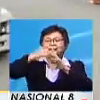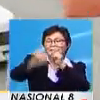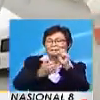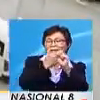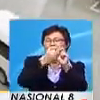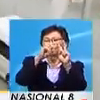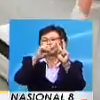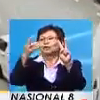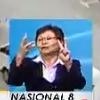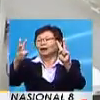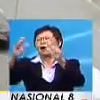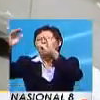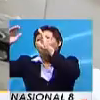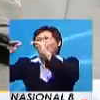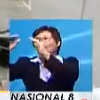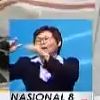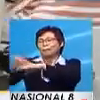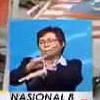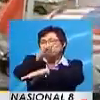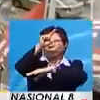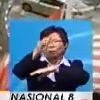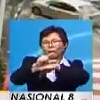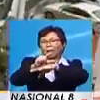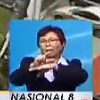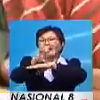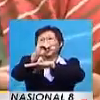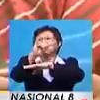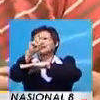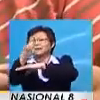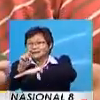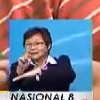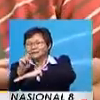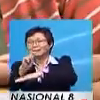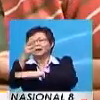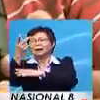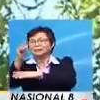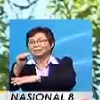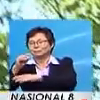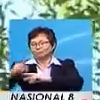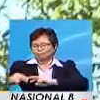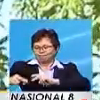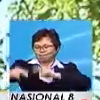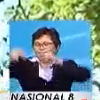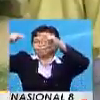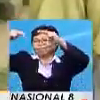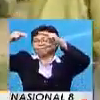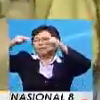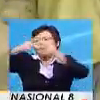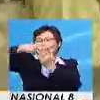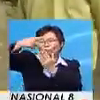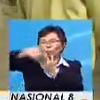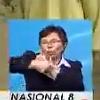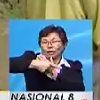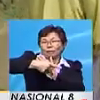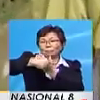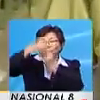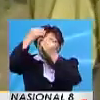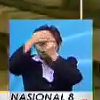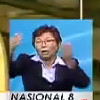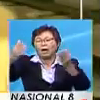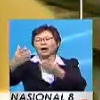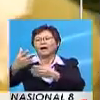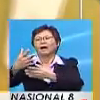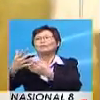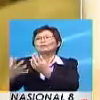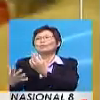tahun ini juga dengan harapan penggunaan pendigitalan sepenuhnya RTM mempertingkatkan kandungan program siarannya agar terus